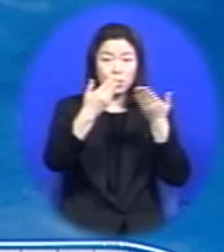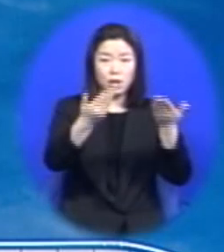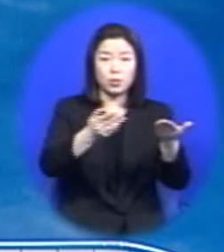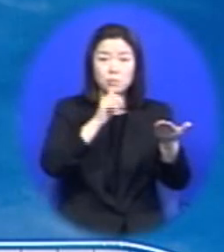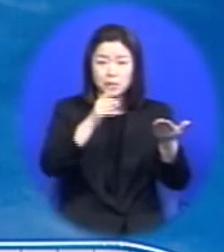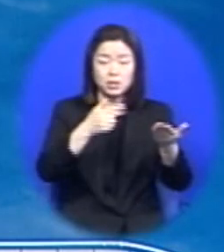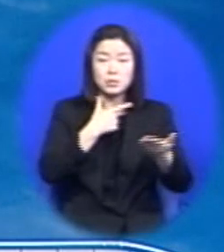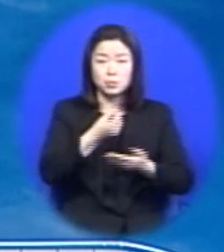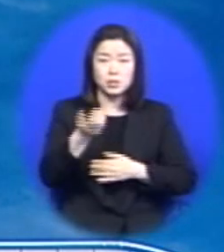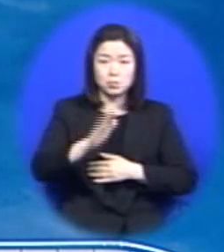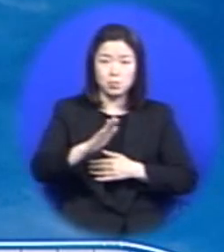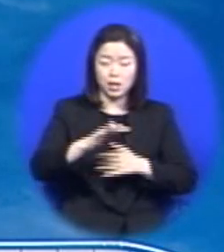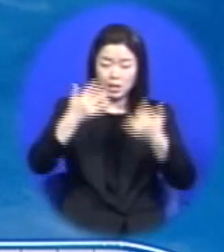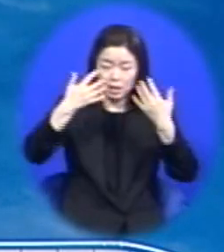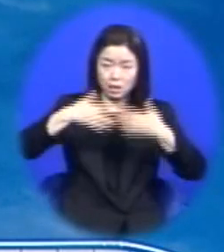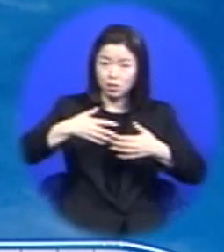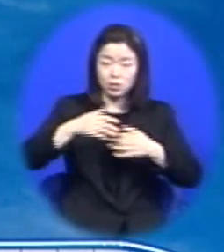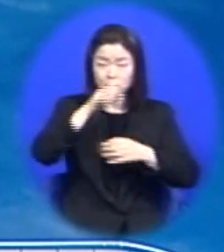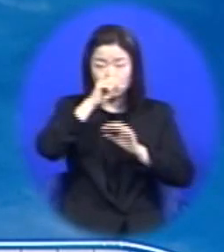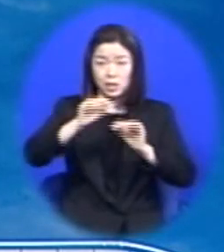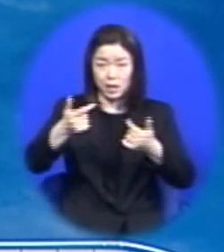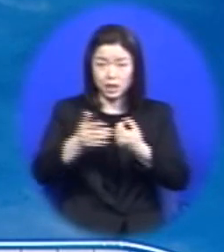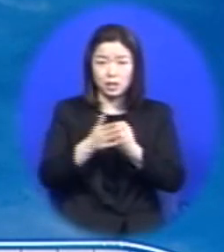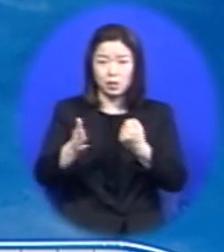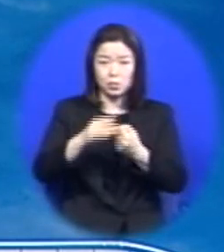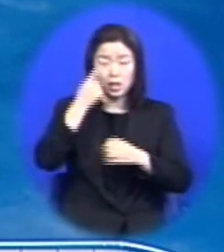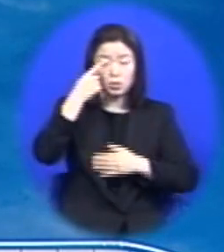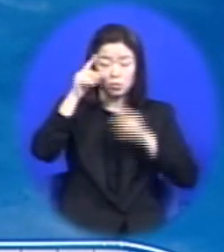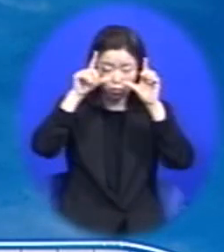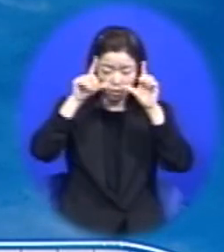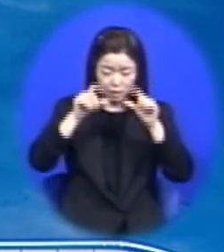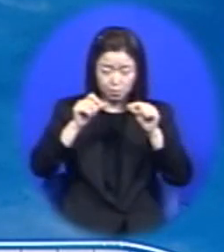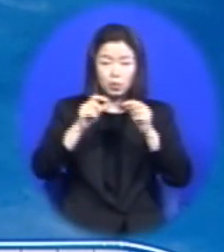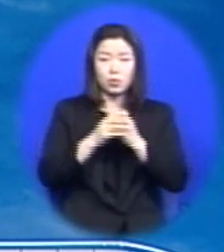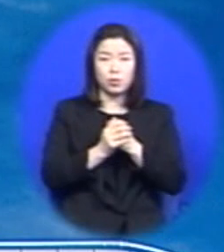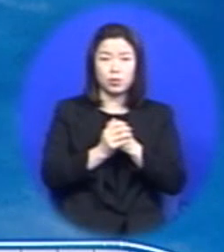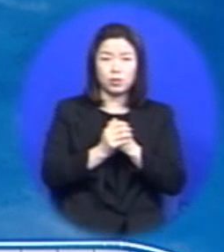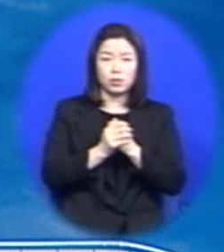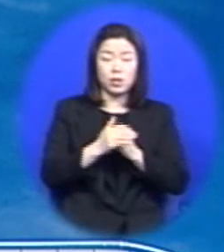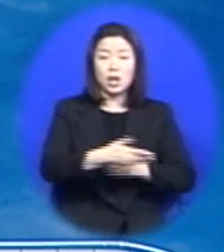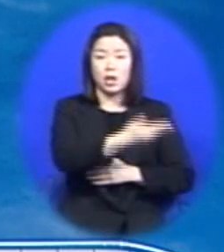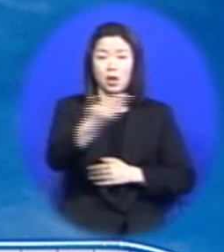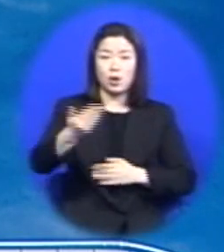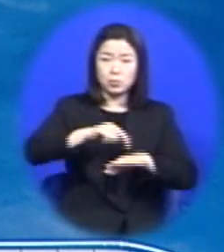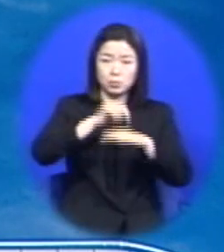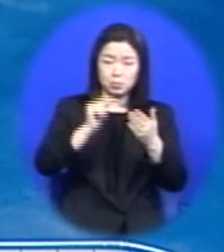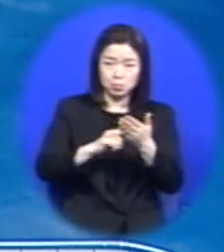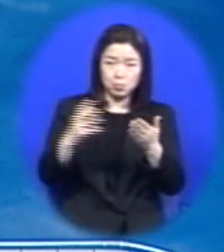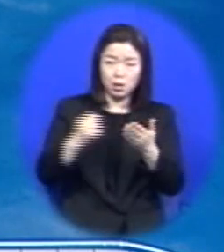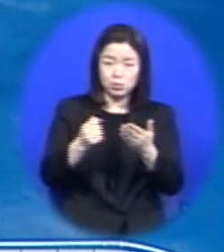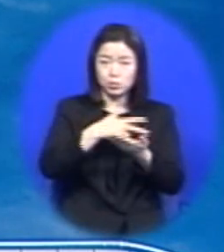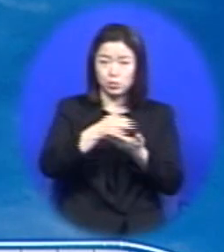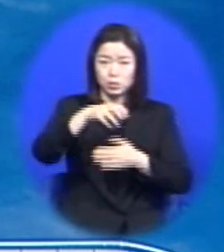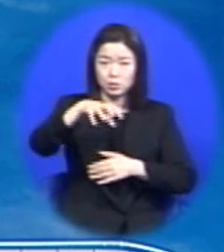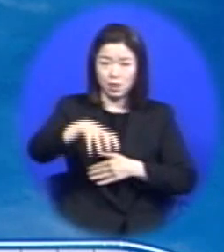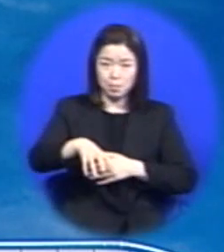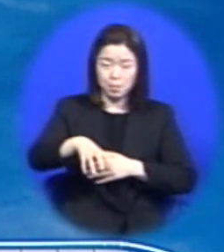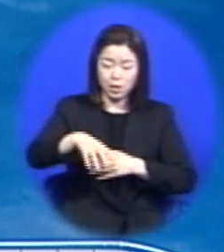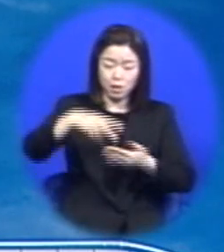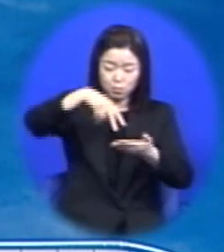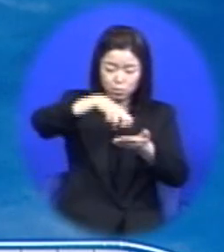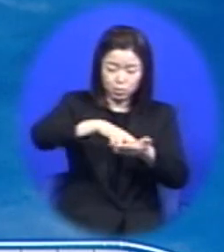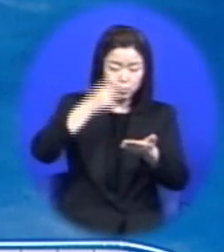싶지만 여건이 그렇지 못하니까 눈을 감으시고 여러분의 마음으로 주님 앞에 무릎을 꿇었다고